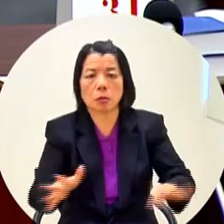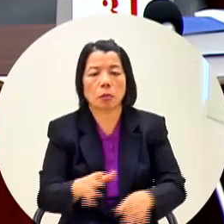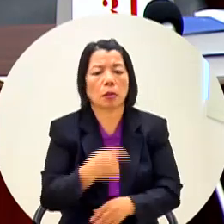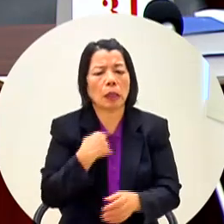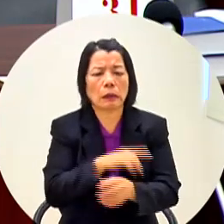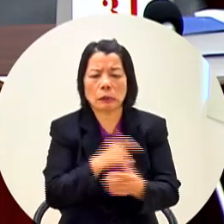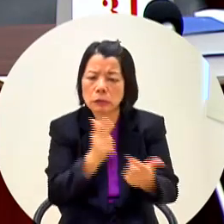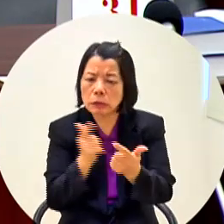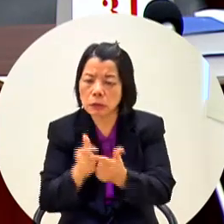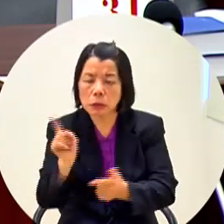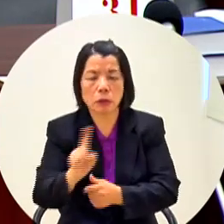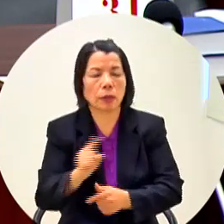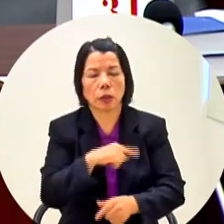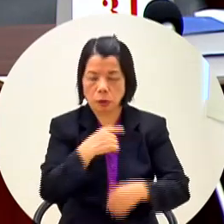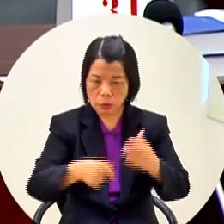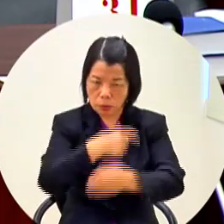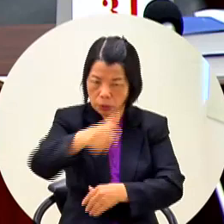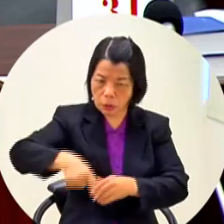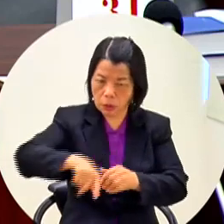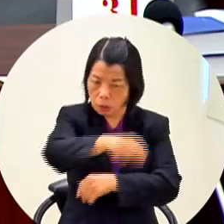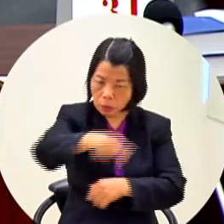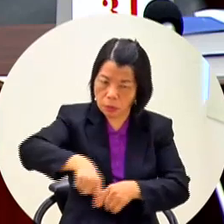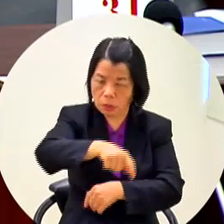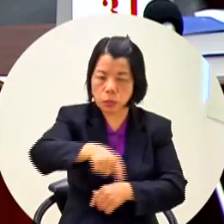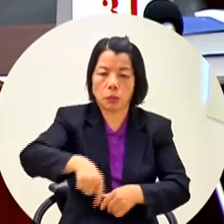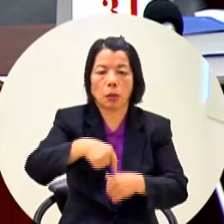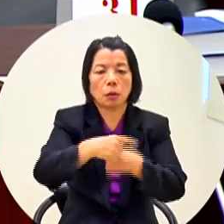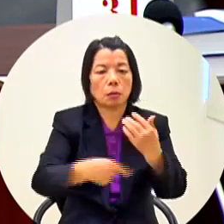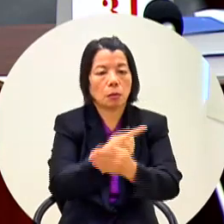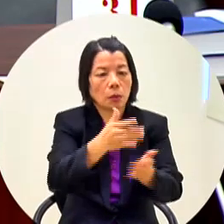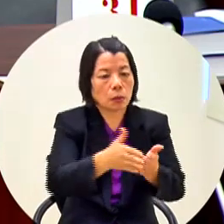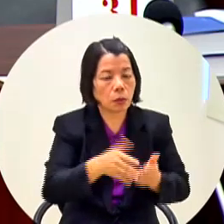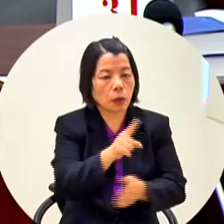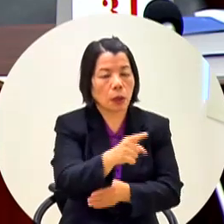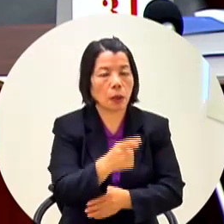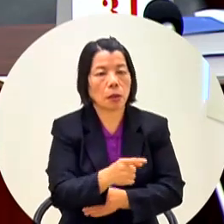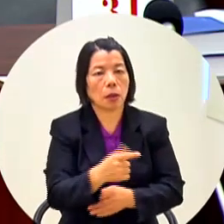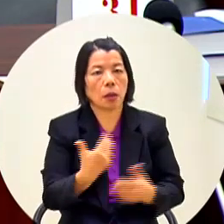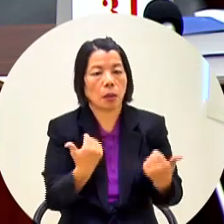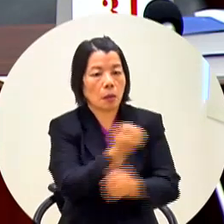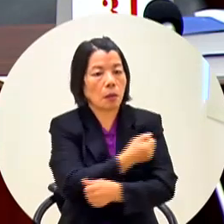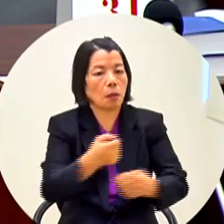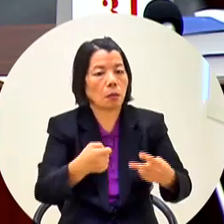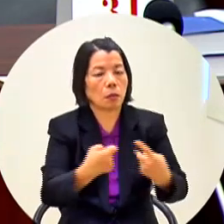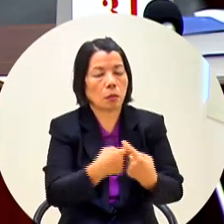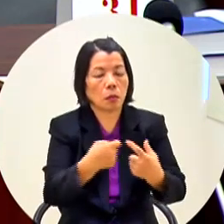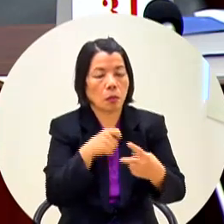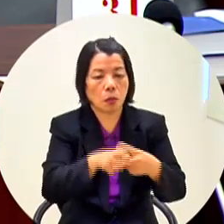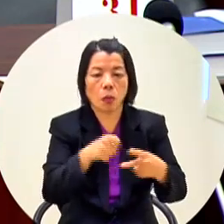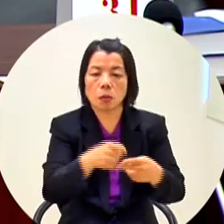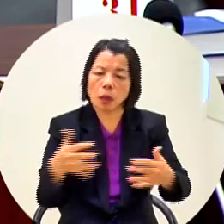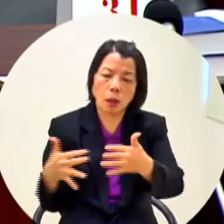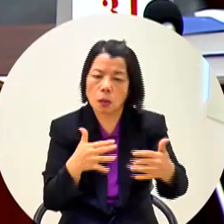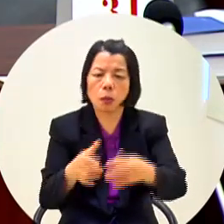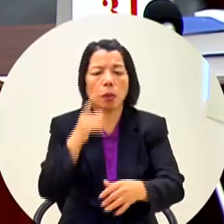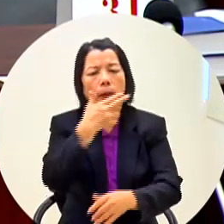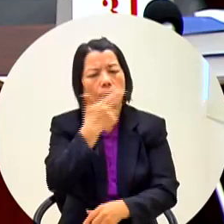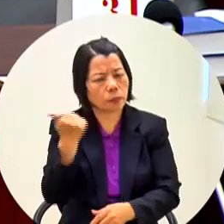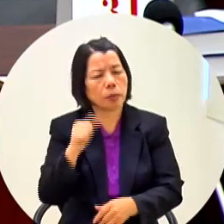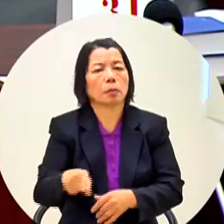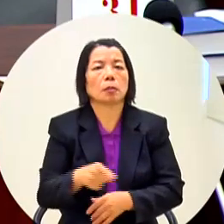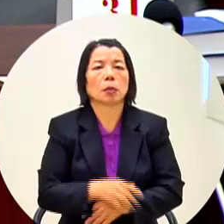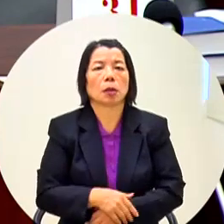该有一个单一的窗口去受理这些劳工的疑惑，不是拿来打议员服务处、议员服务帮他每一个个案去帮